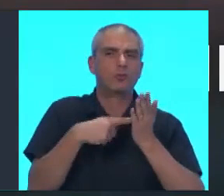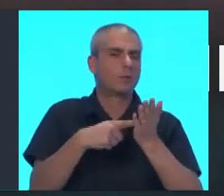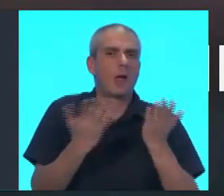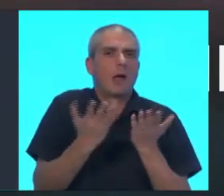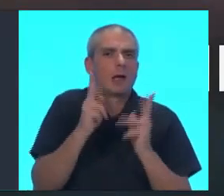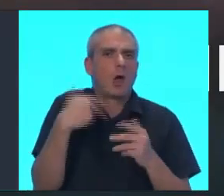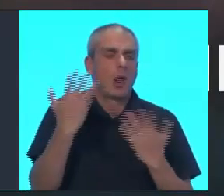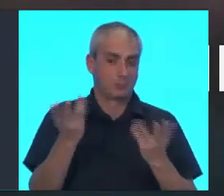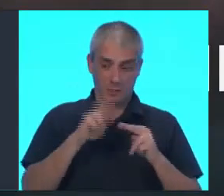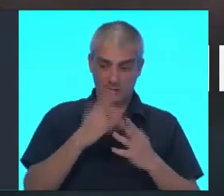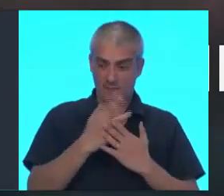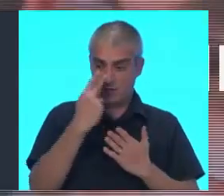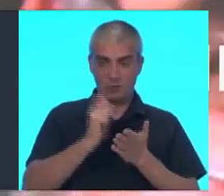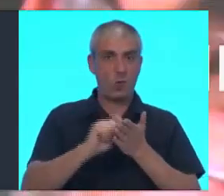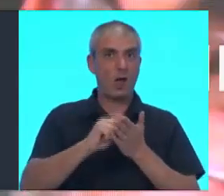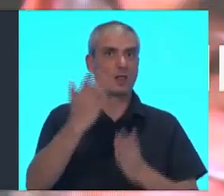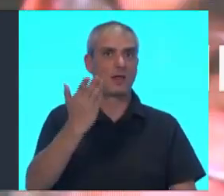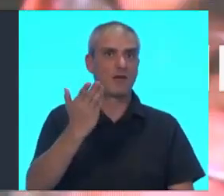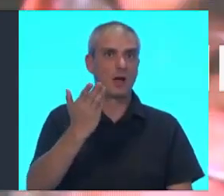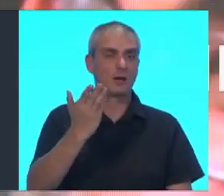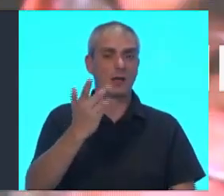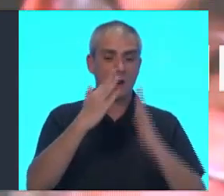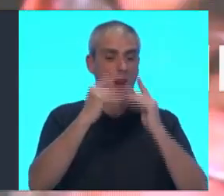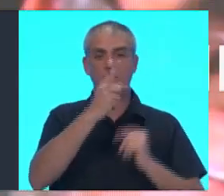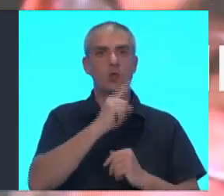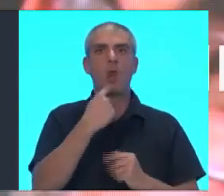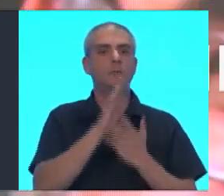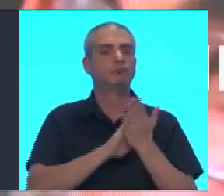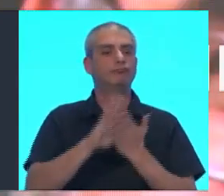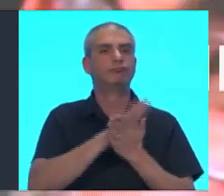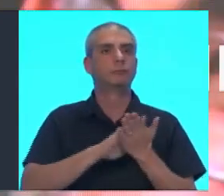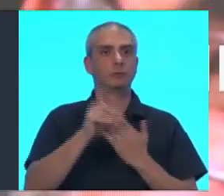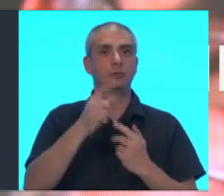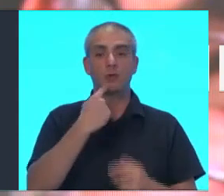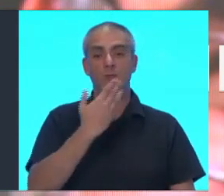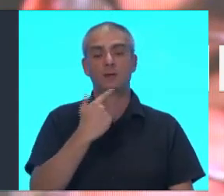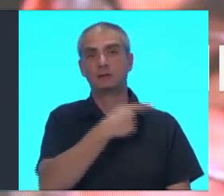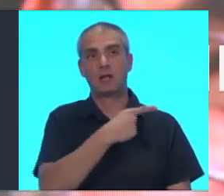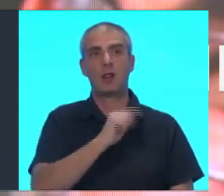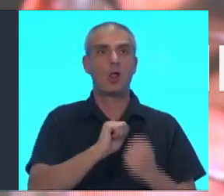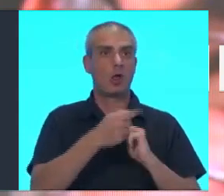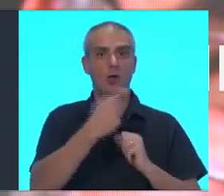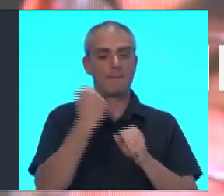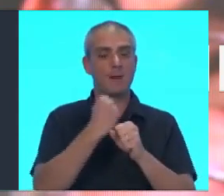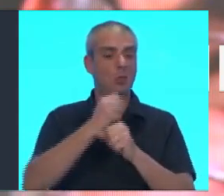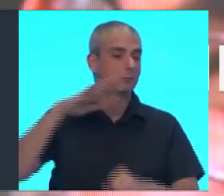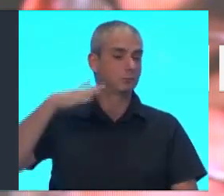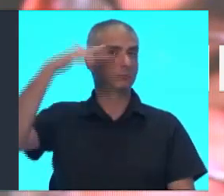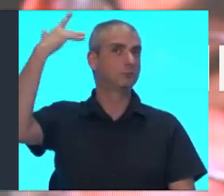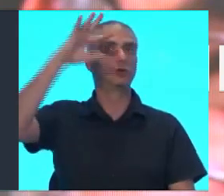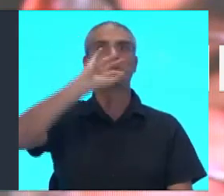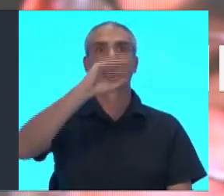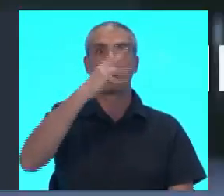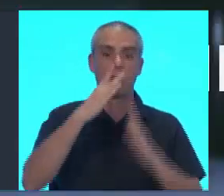להיות, אחרי שראינו עכשיו את הכתבה של רועי, שהלבנונים לא אומרים מילה על זה שמיוחס לישראל או מיוחסת לישראל פעילות אווירית בשמי לבנון,